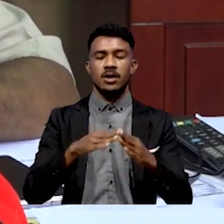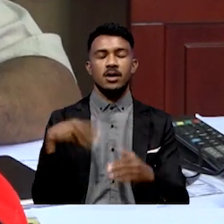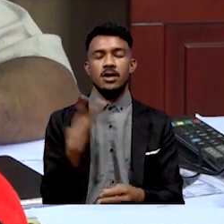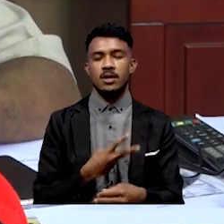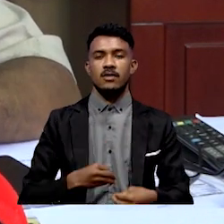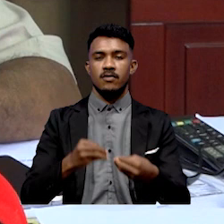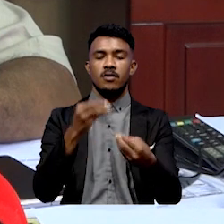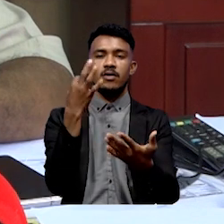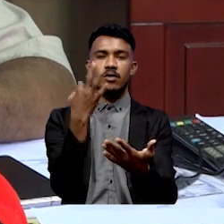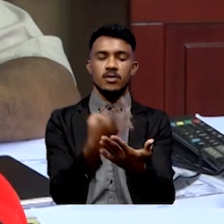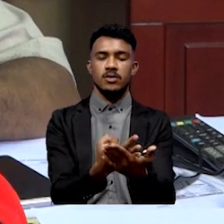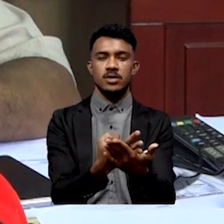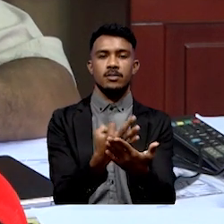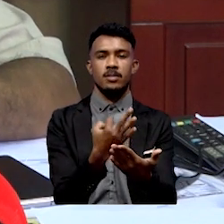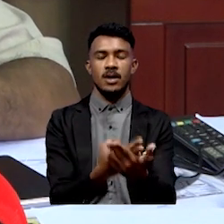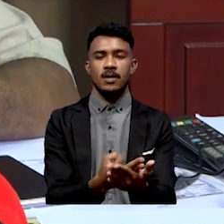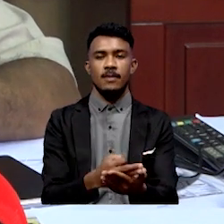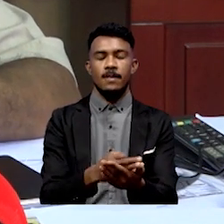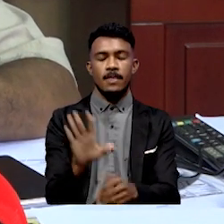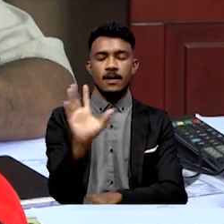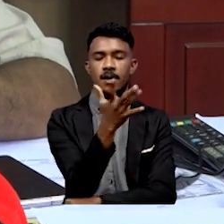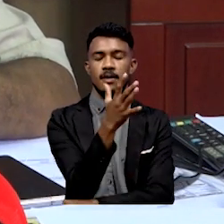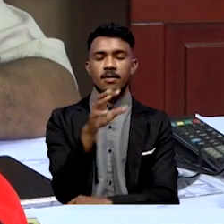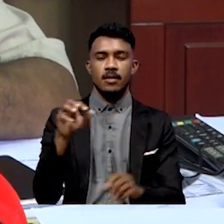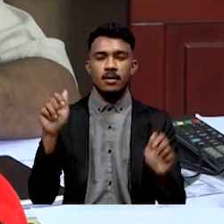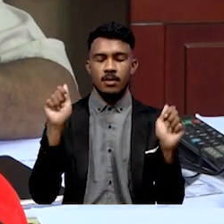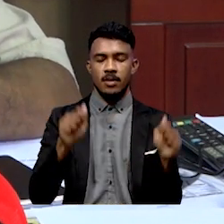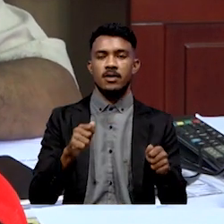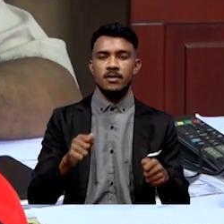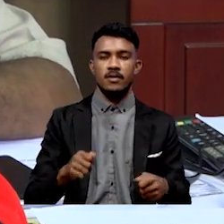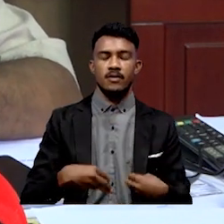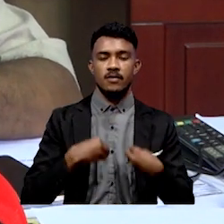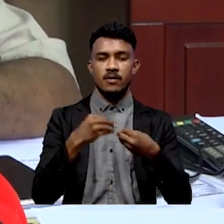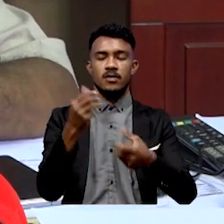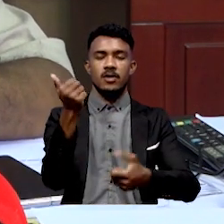ihe mando obra ai quadrado, e depois ita apoiumos ho